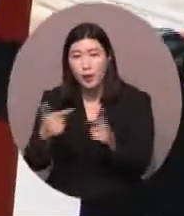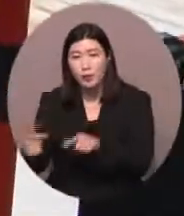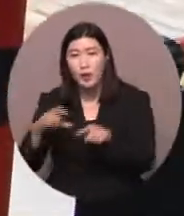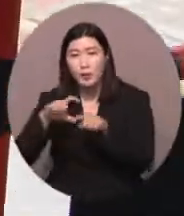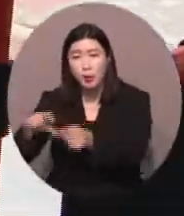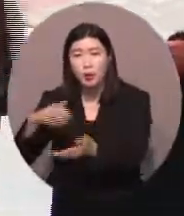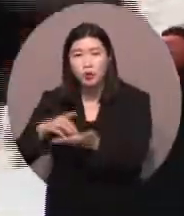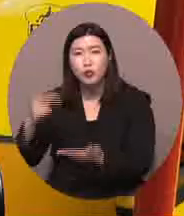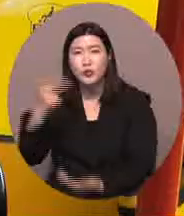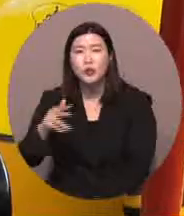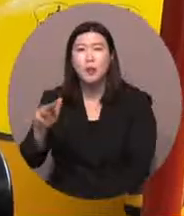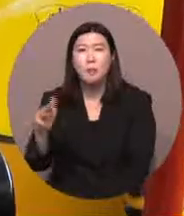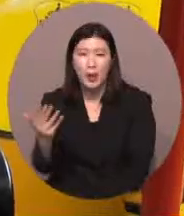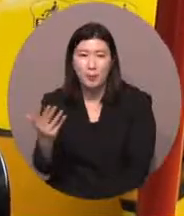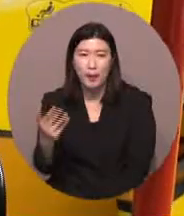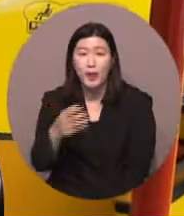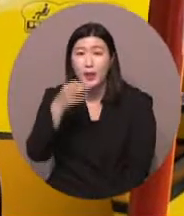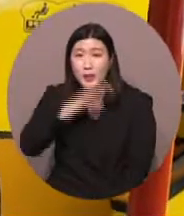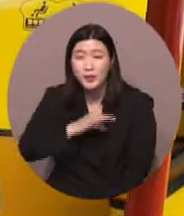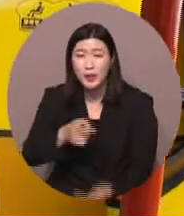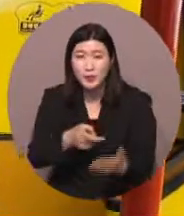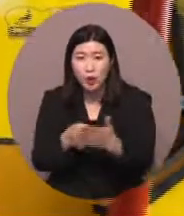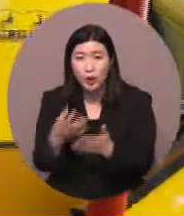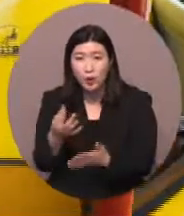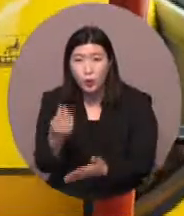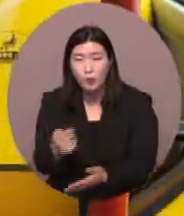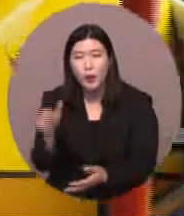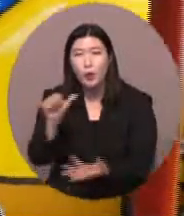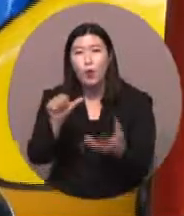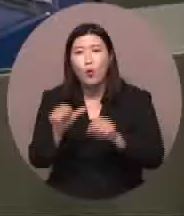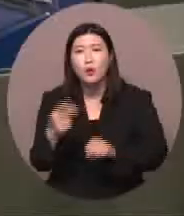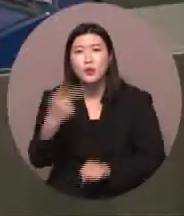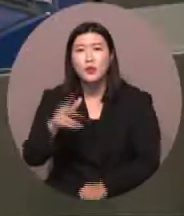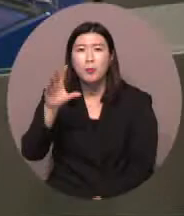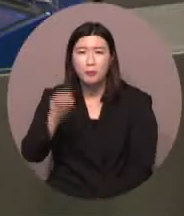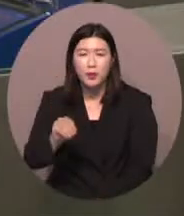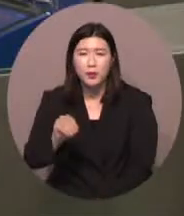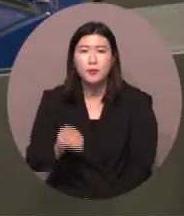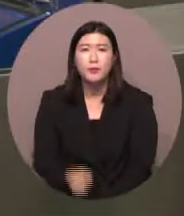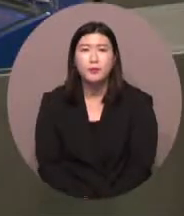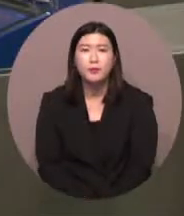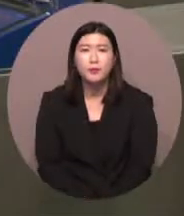8백 걸 다 라며 5억 실천 1만원의 교통비가 절감된 것으로 집계 했습니다